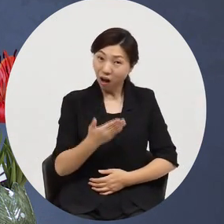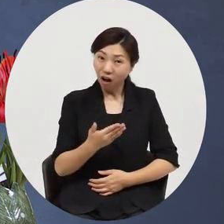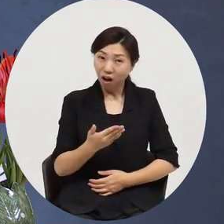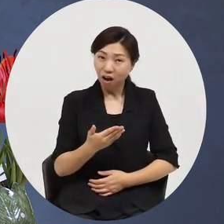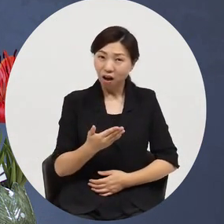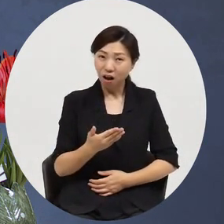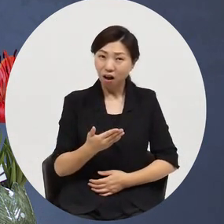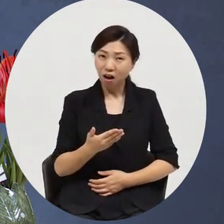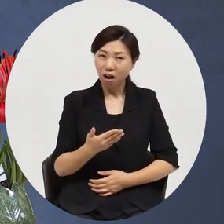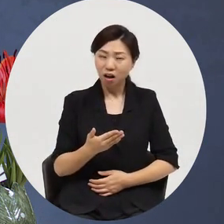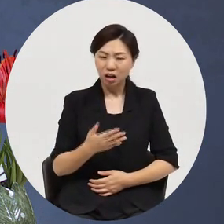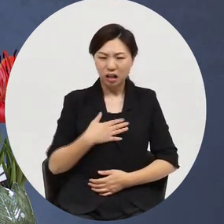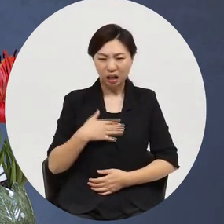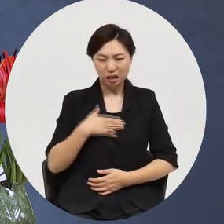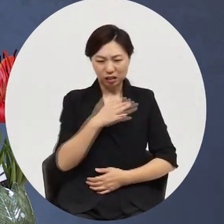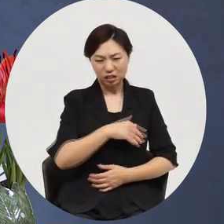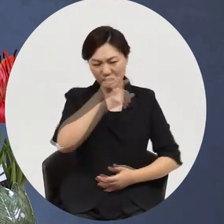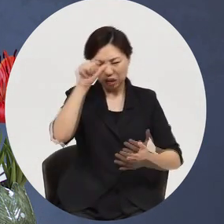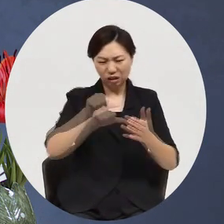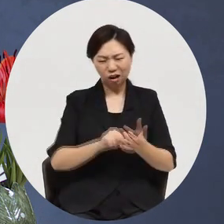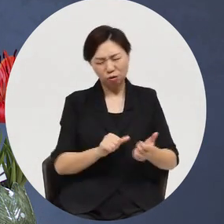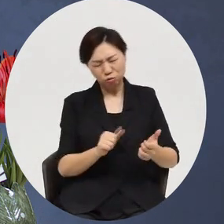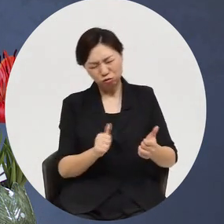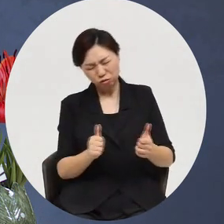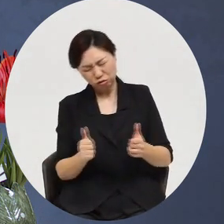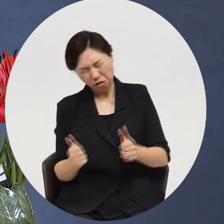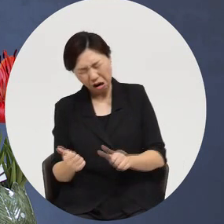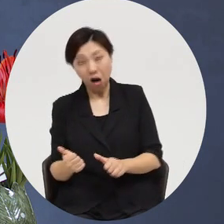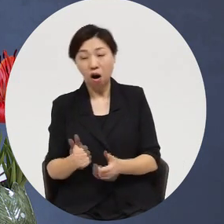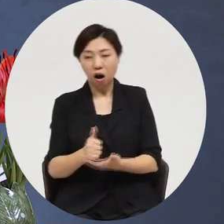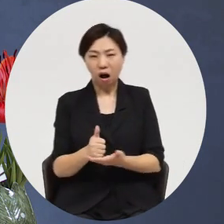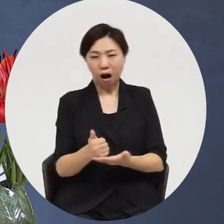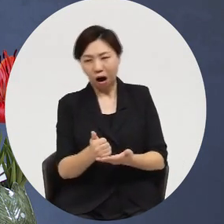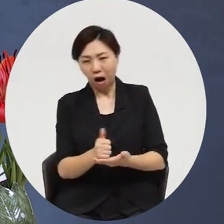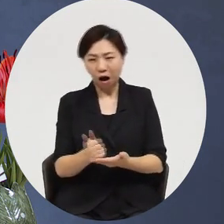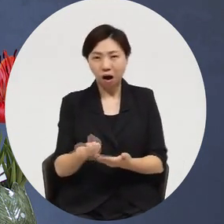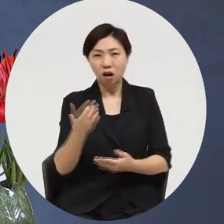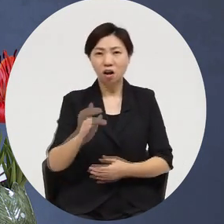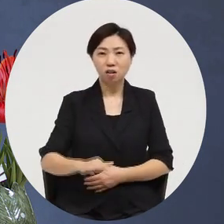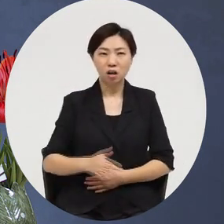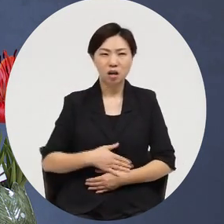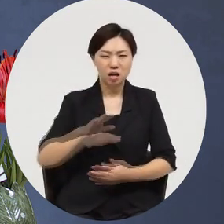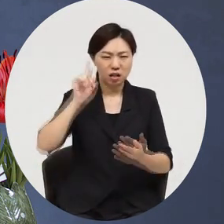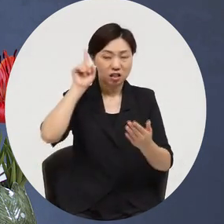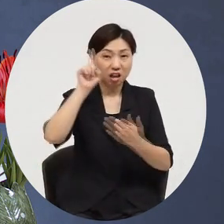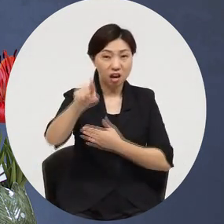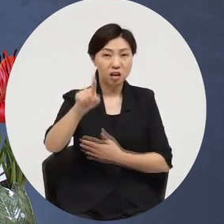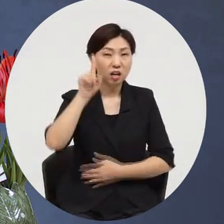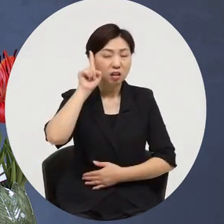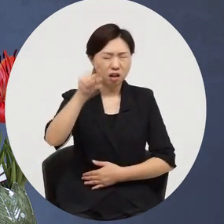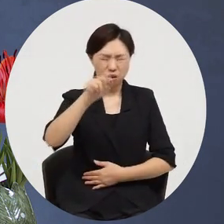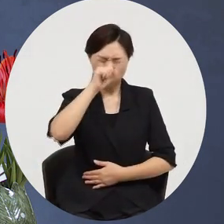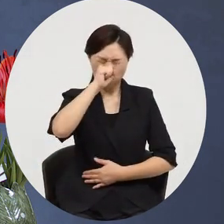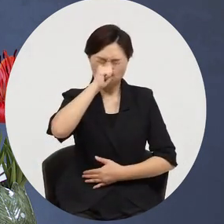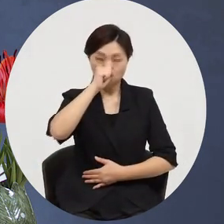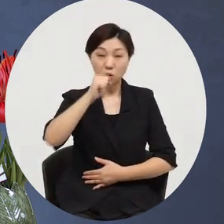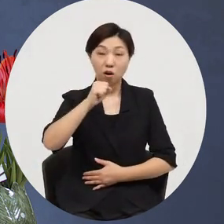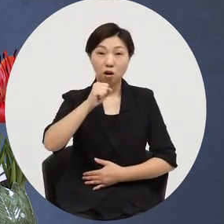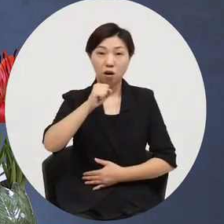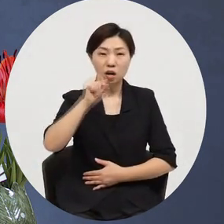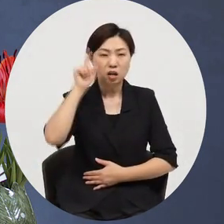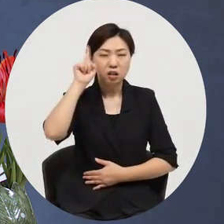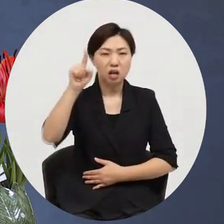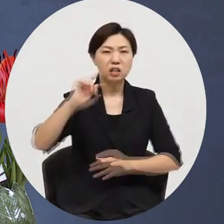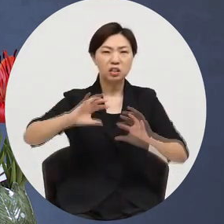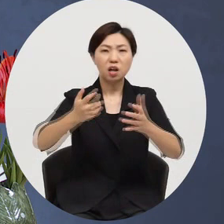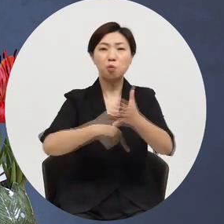수준이지. 자기가 무슨 나는 죽을 지금 내일이 죽을지도 모르는 일인데 세상에만 좋은 일이라면 나는 죽어도 좋다. 그 정도 수준 안